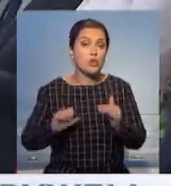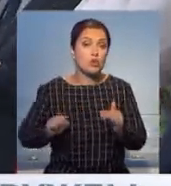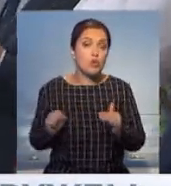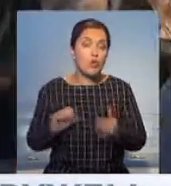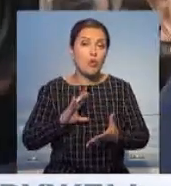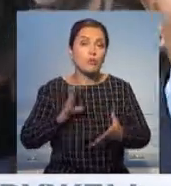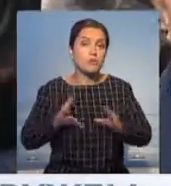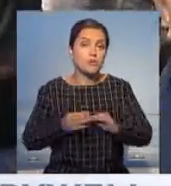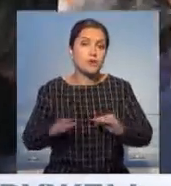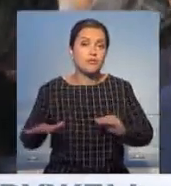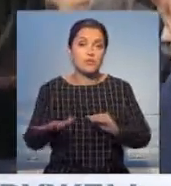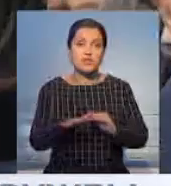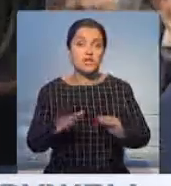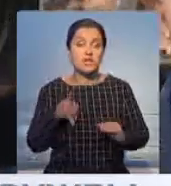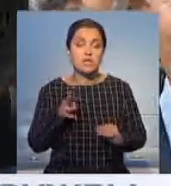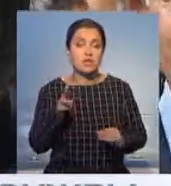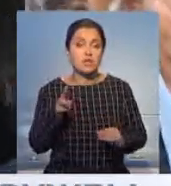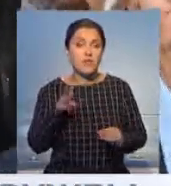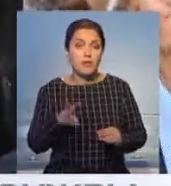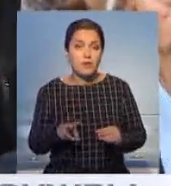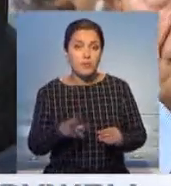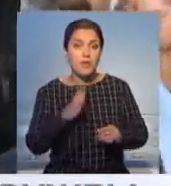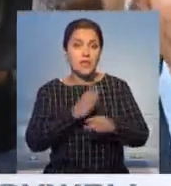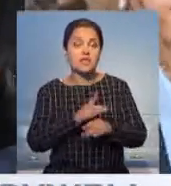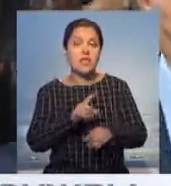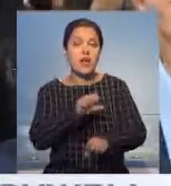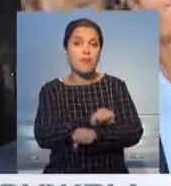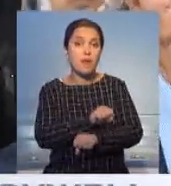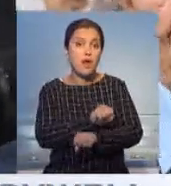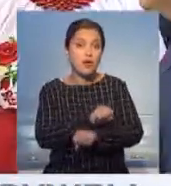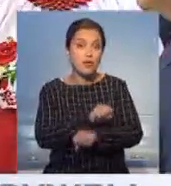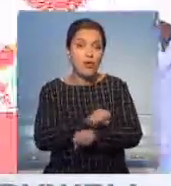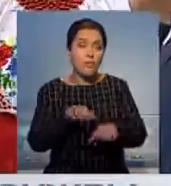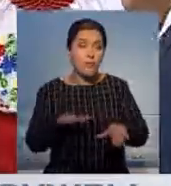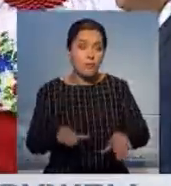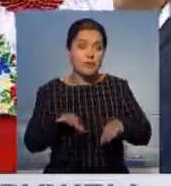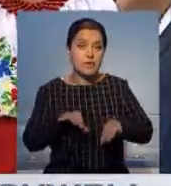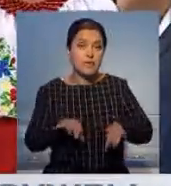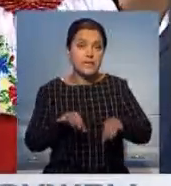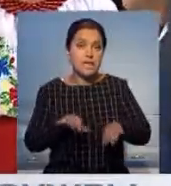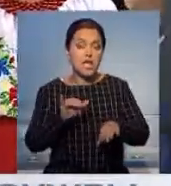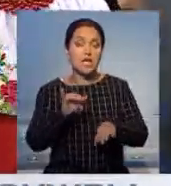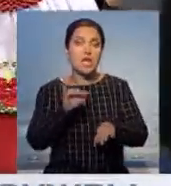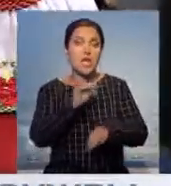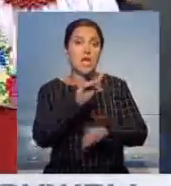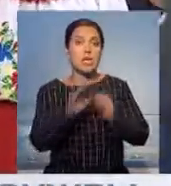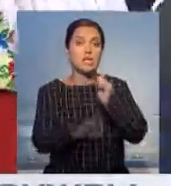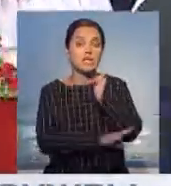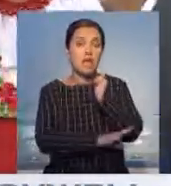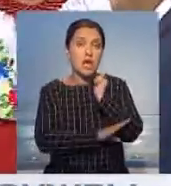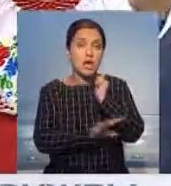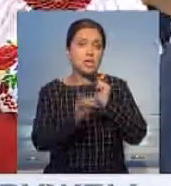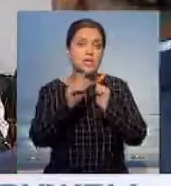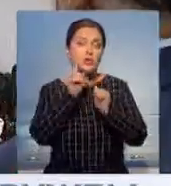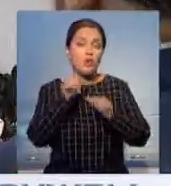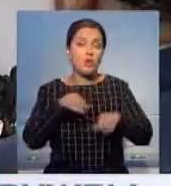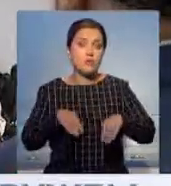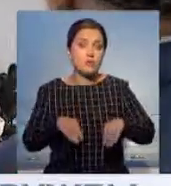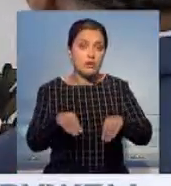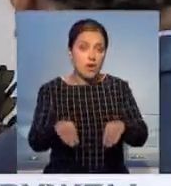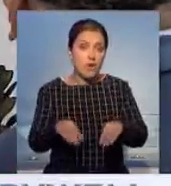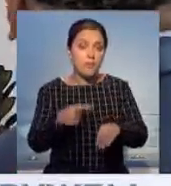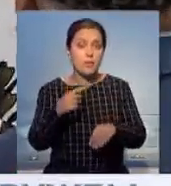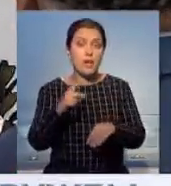Общая площадь здания составляет 4000 квадратных метров. Созданы парковочные места, благоустроена и озеленена территория. На первом